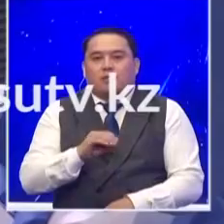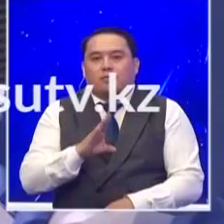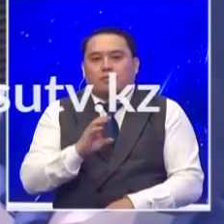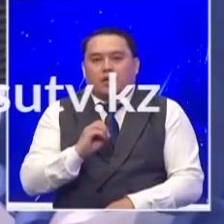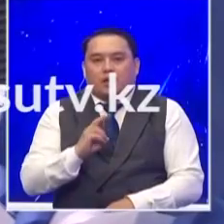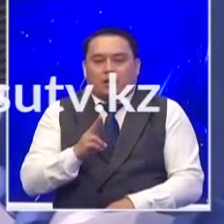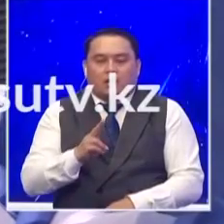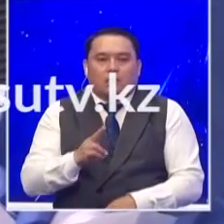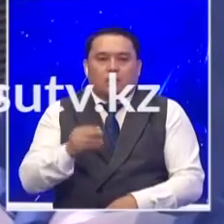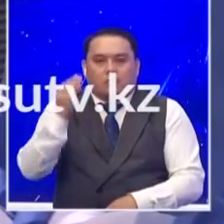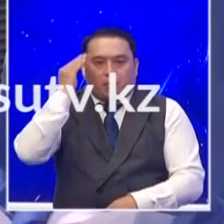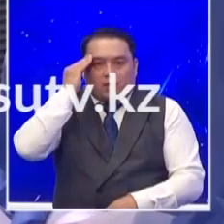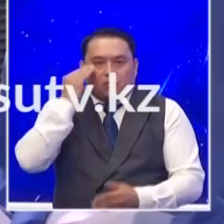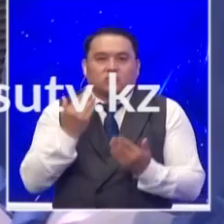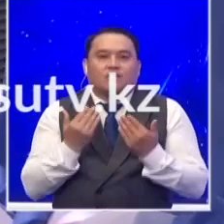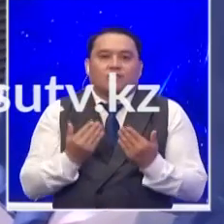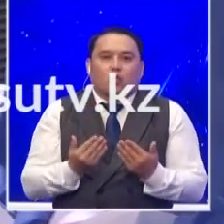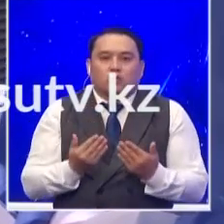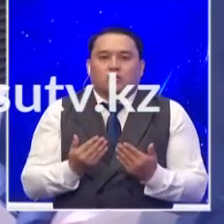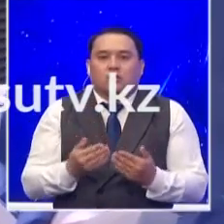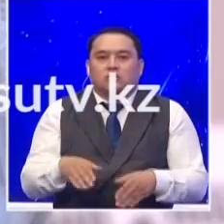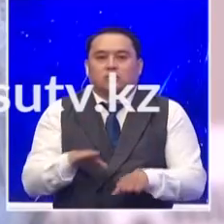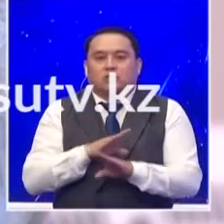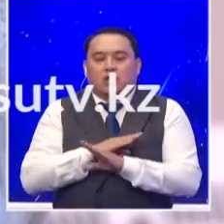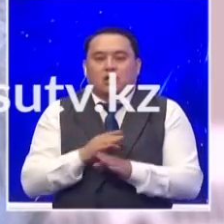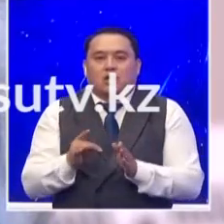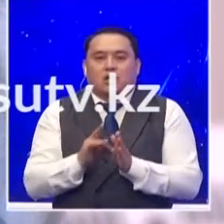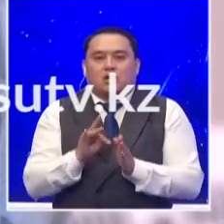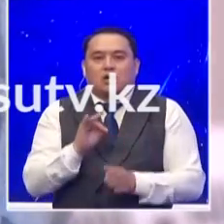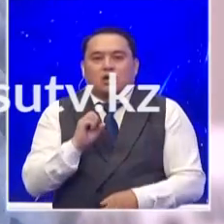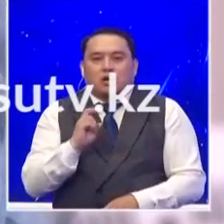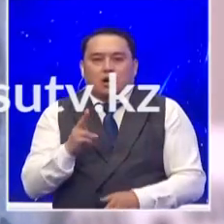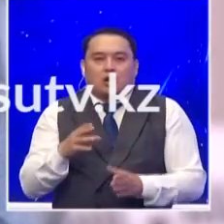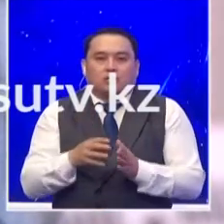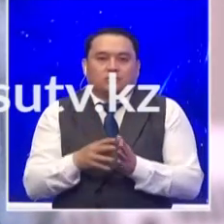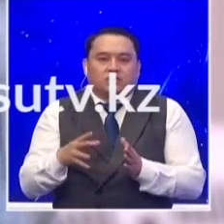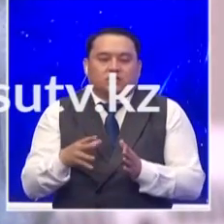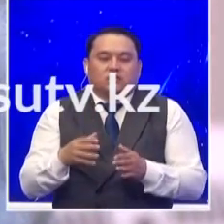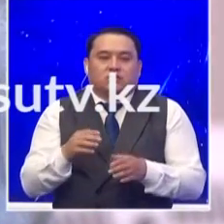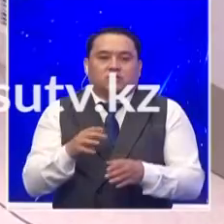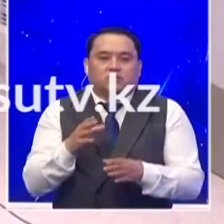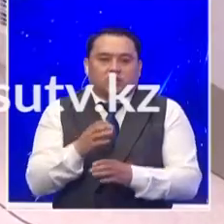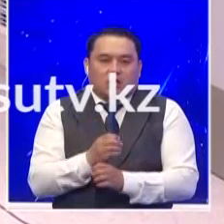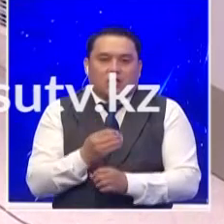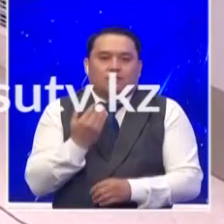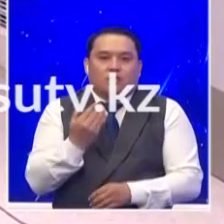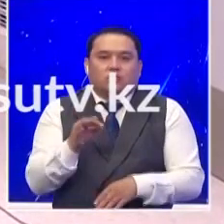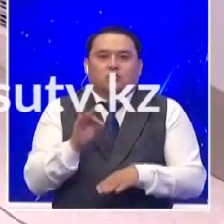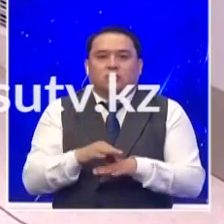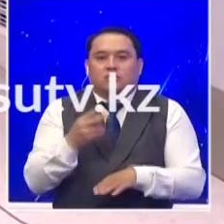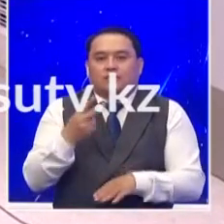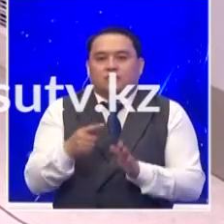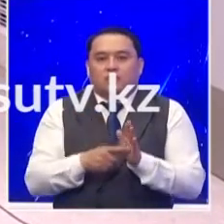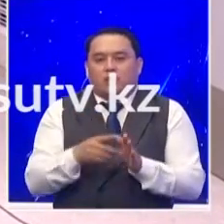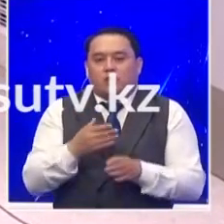словам, благодаря этой методике на сегодняшний день смертность от рака печени значительно снизилась. Первый его пациент, заболевший в 27